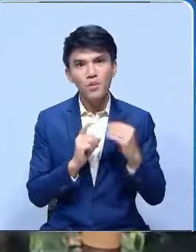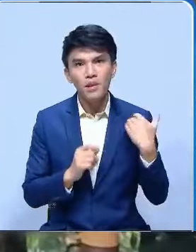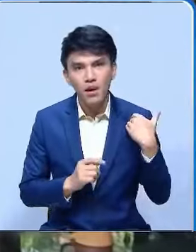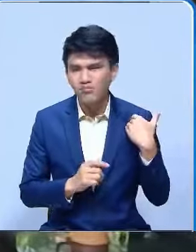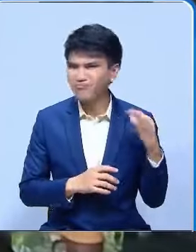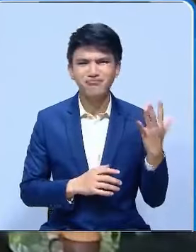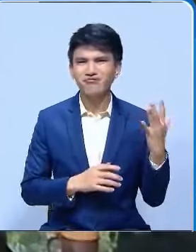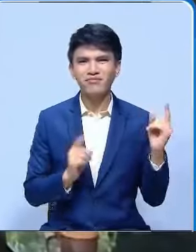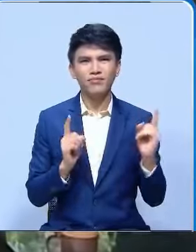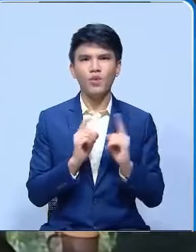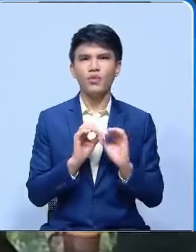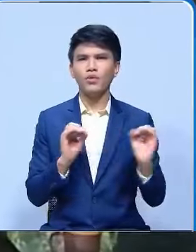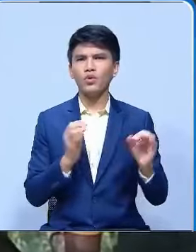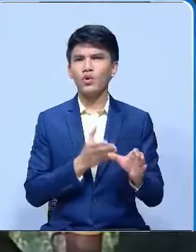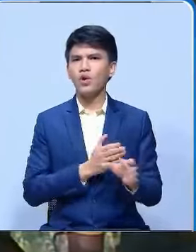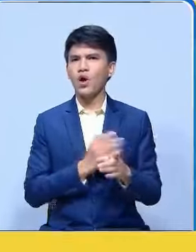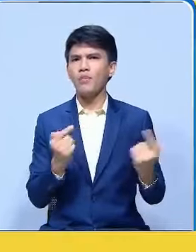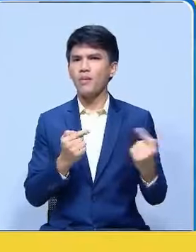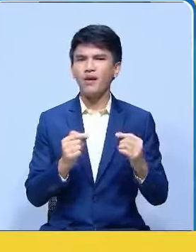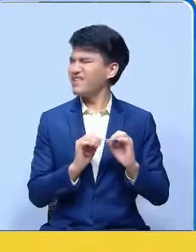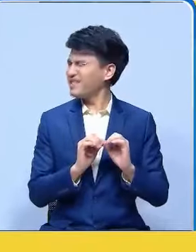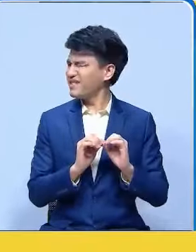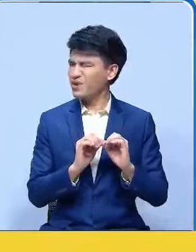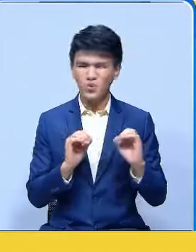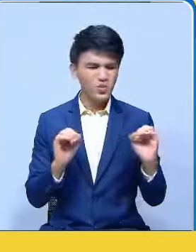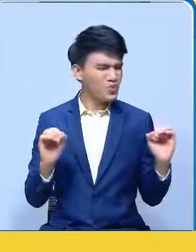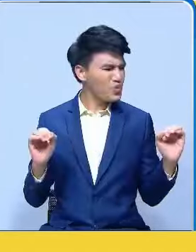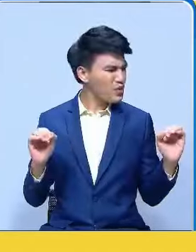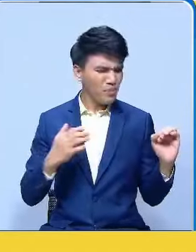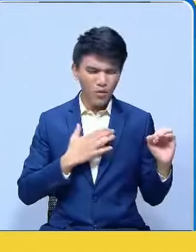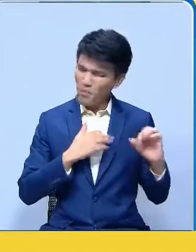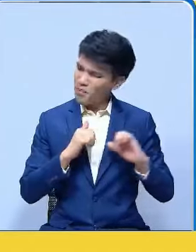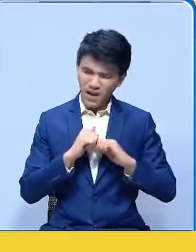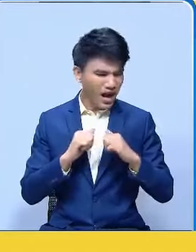ยครับ เคยมีเรื่องมีราวใครไหม บ่ครับบ่เคยมีเรื่องกับใคร